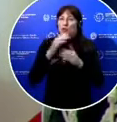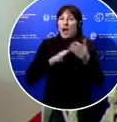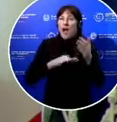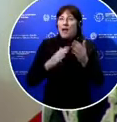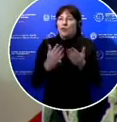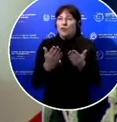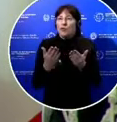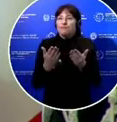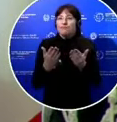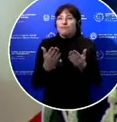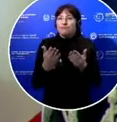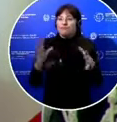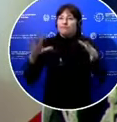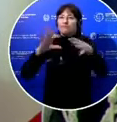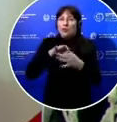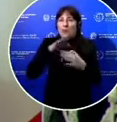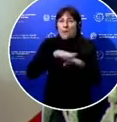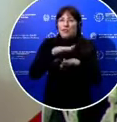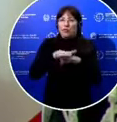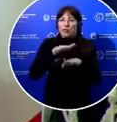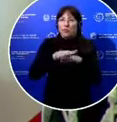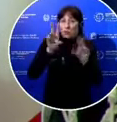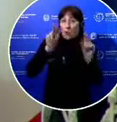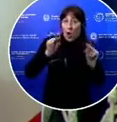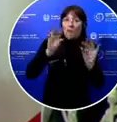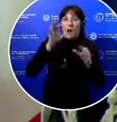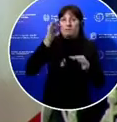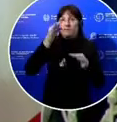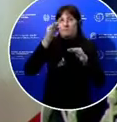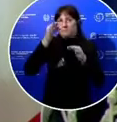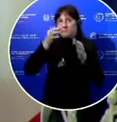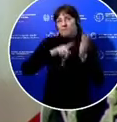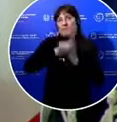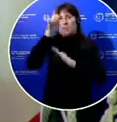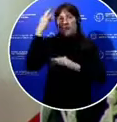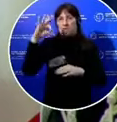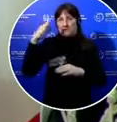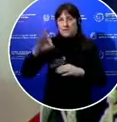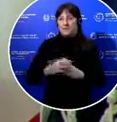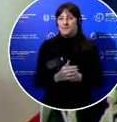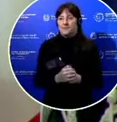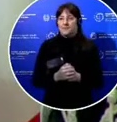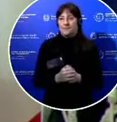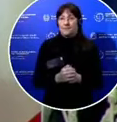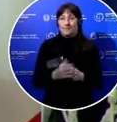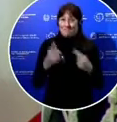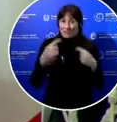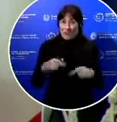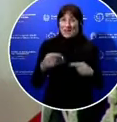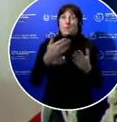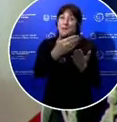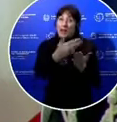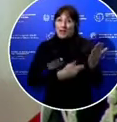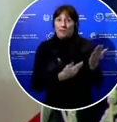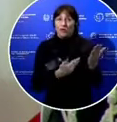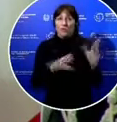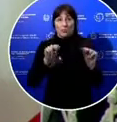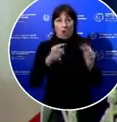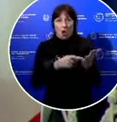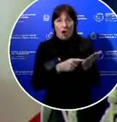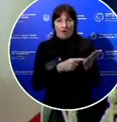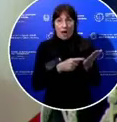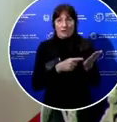attraverso un metodo innovativo ma efficace. E in questo senso è stata sviluppata una piattaforma innovativa